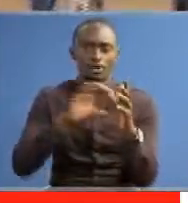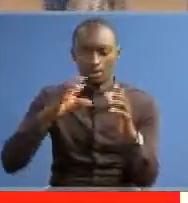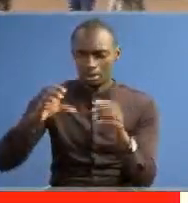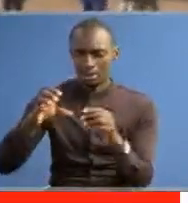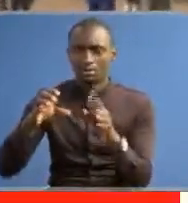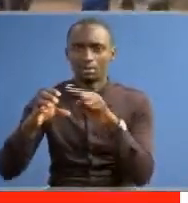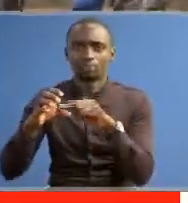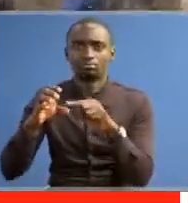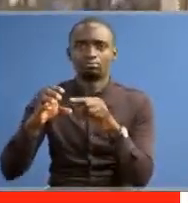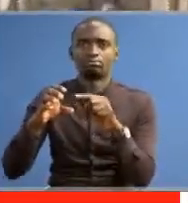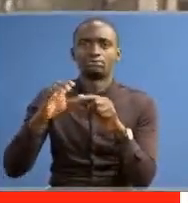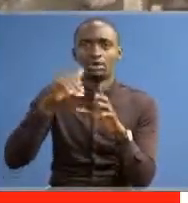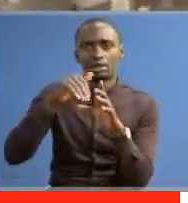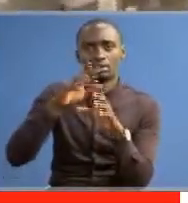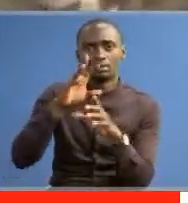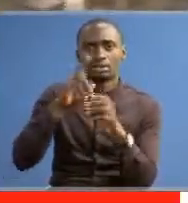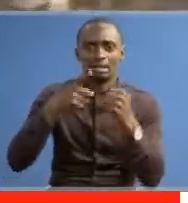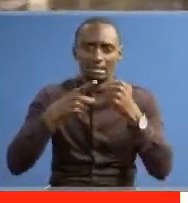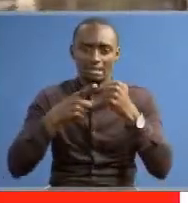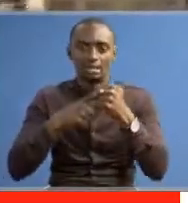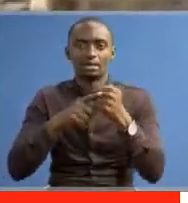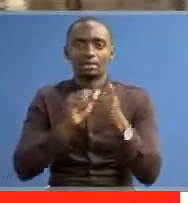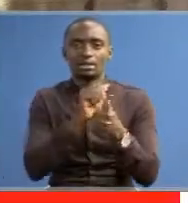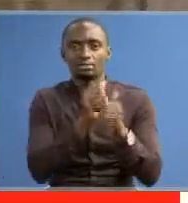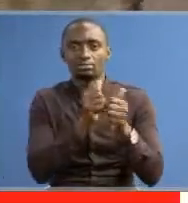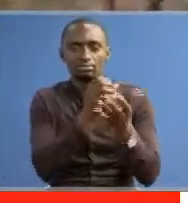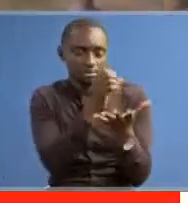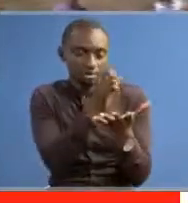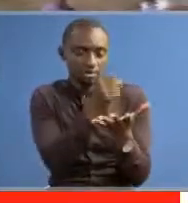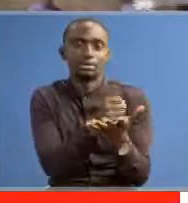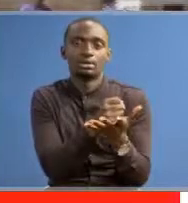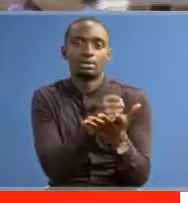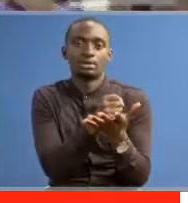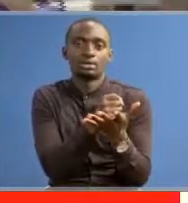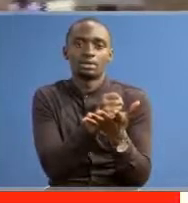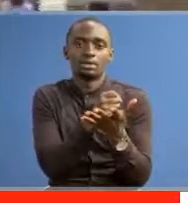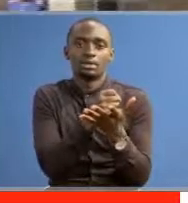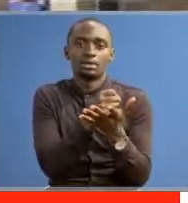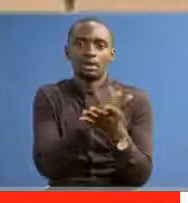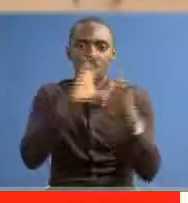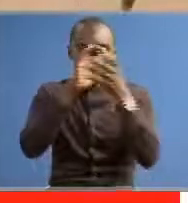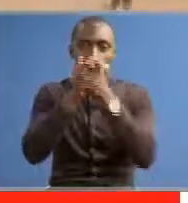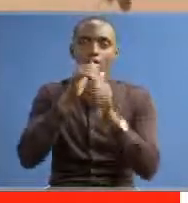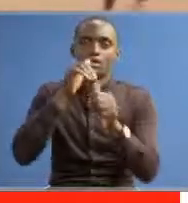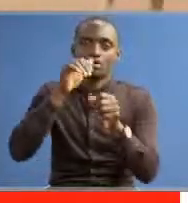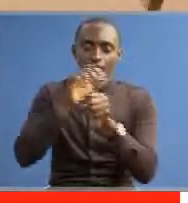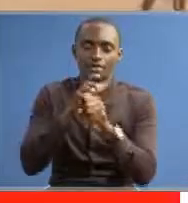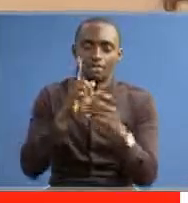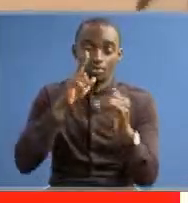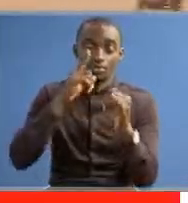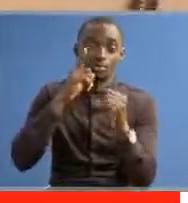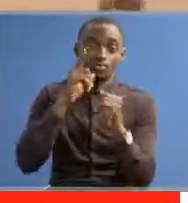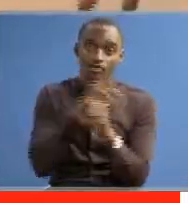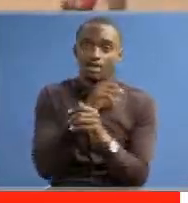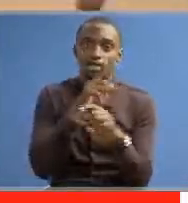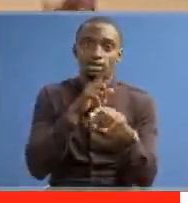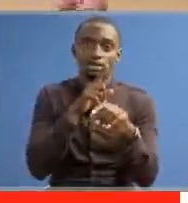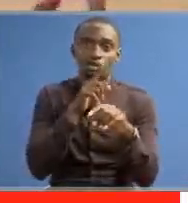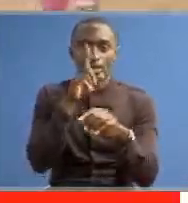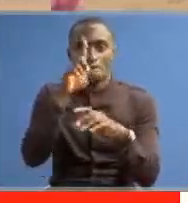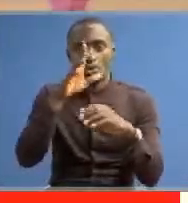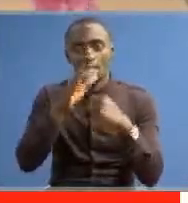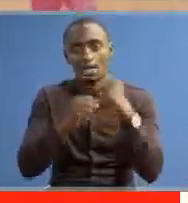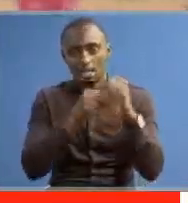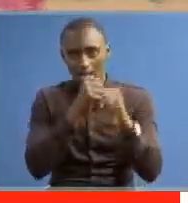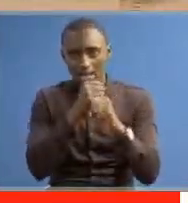nyanja sita za michezo ambazo serikali ya Jubilee iliahidi kukamilisha kwa muda wa mwaka mmoja. Aidha, mradi